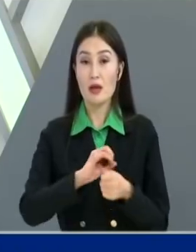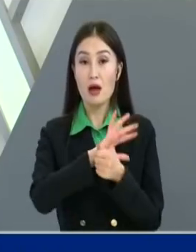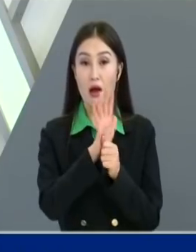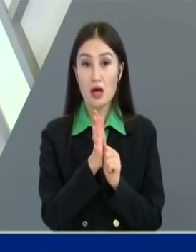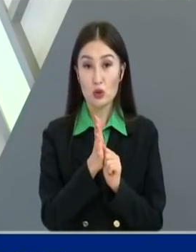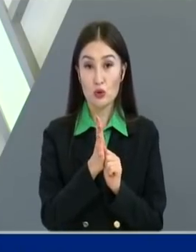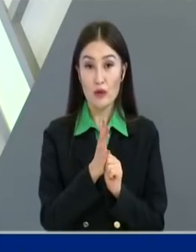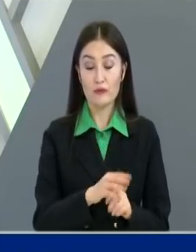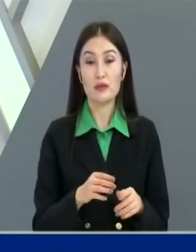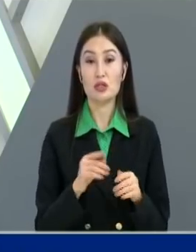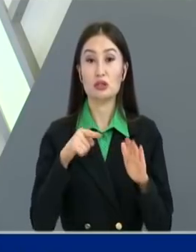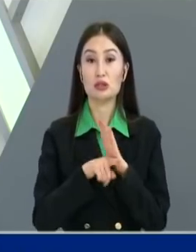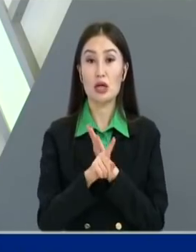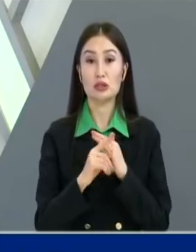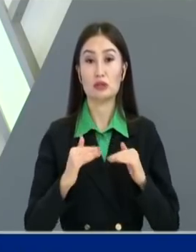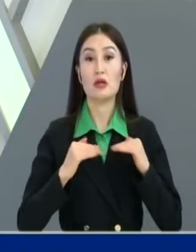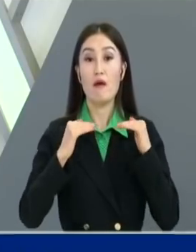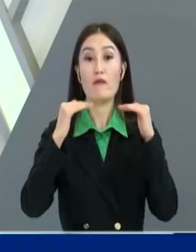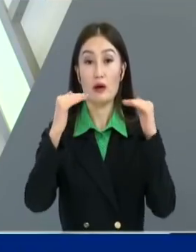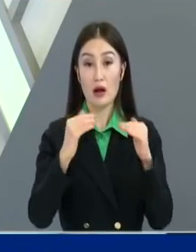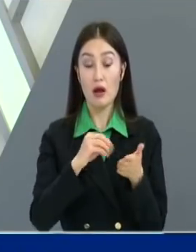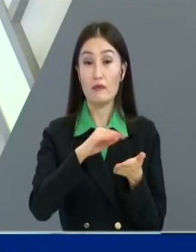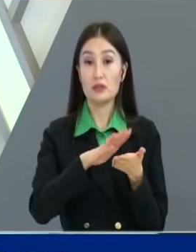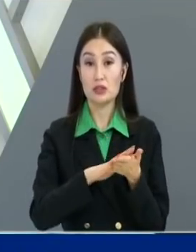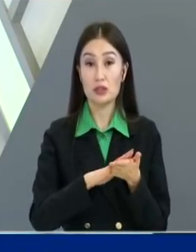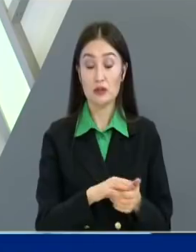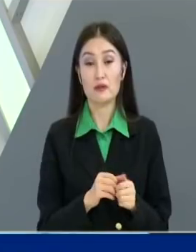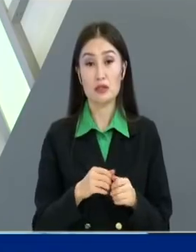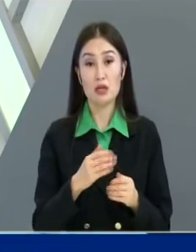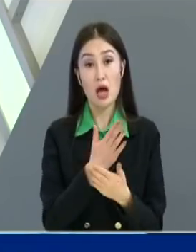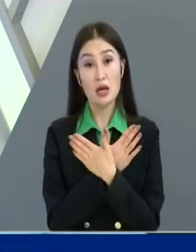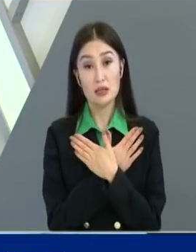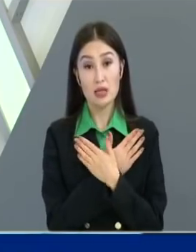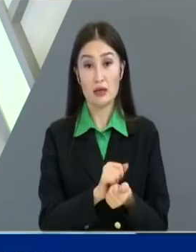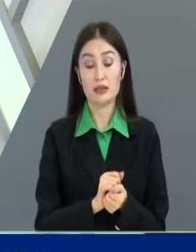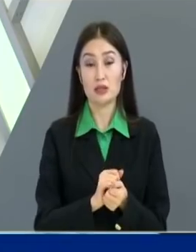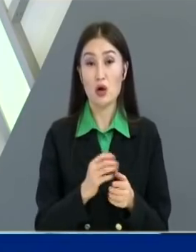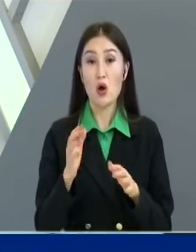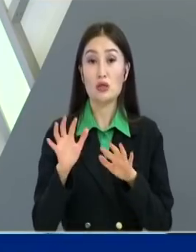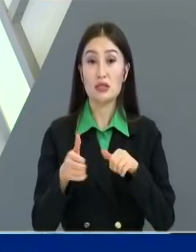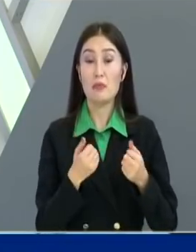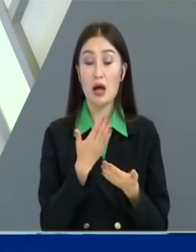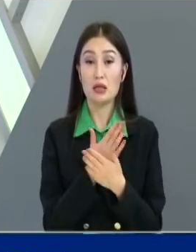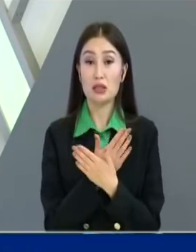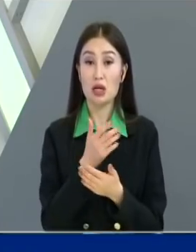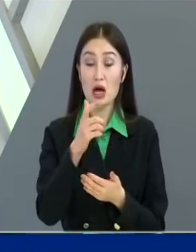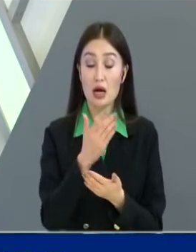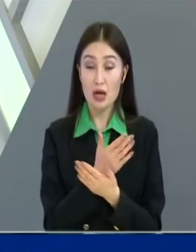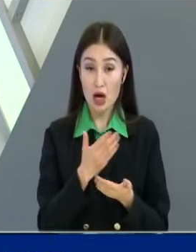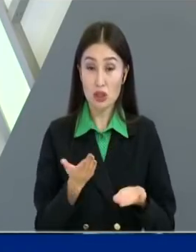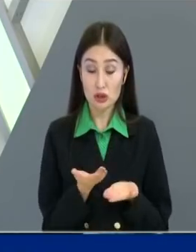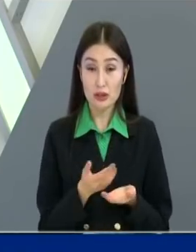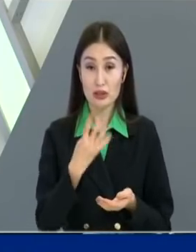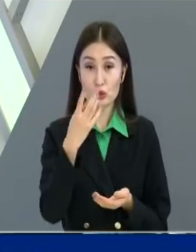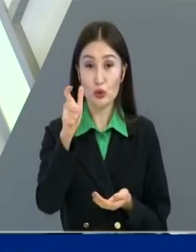Коронавирус новой силой начал брать верх. Вновь стали фиксироваться летальные исходы. За сутки он унес жизни 4 граждан. За весь